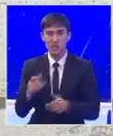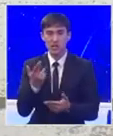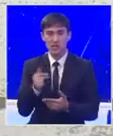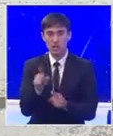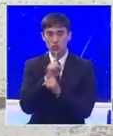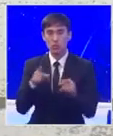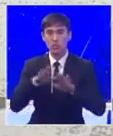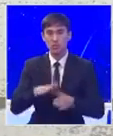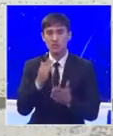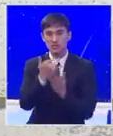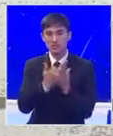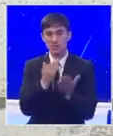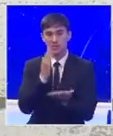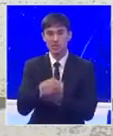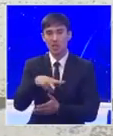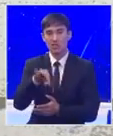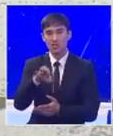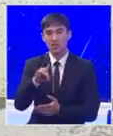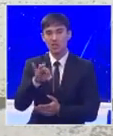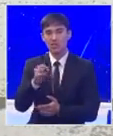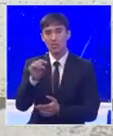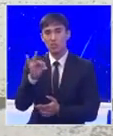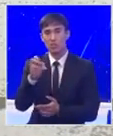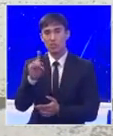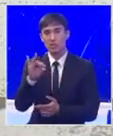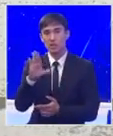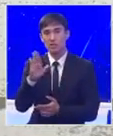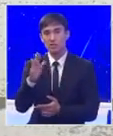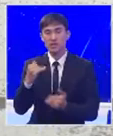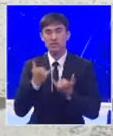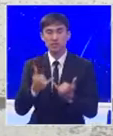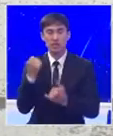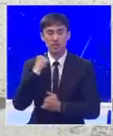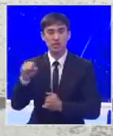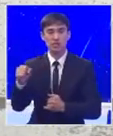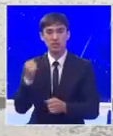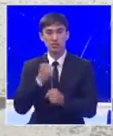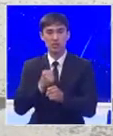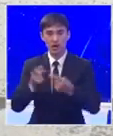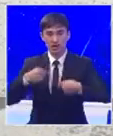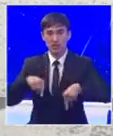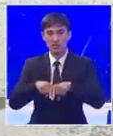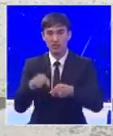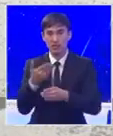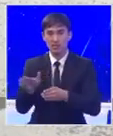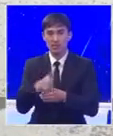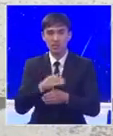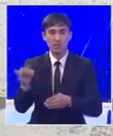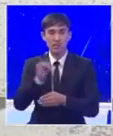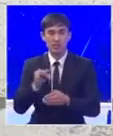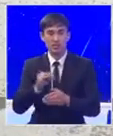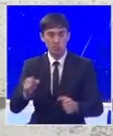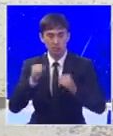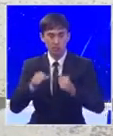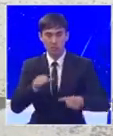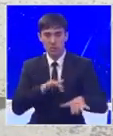особое место в этом списке занимают Лязат Асанова и Ербол Сапатаев. В честь их героических поступков мы организовали различные исторические и